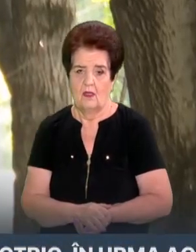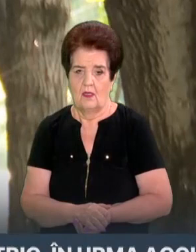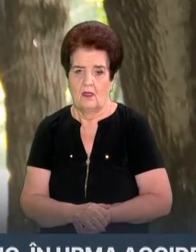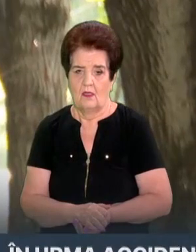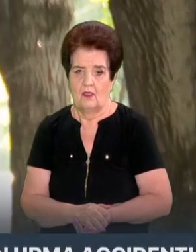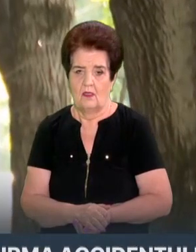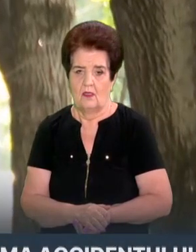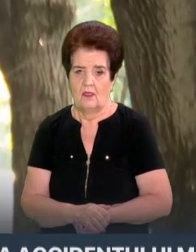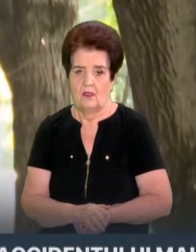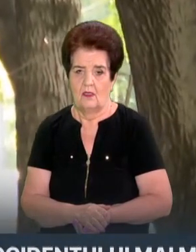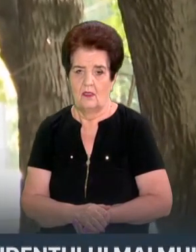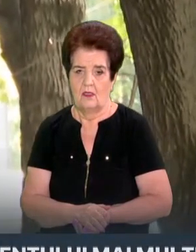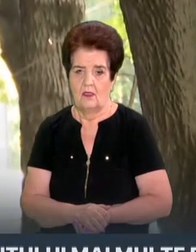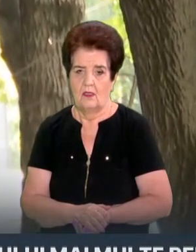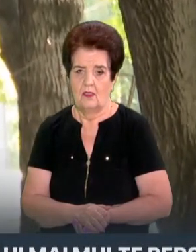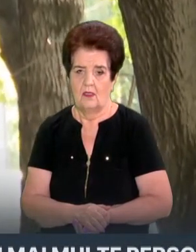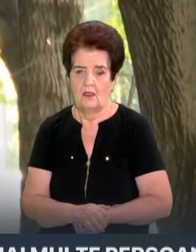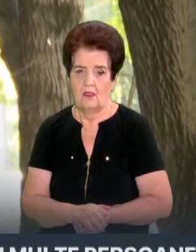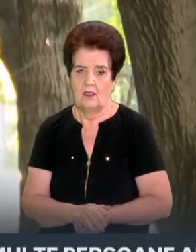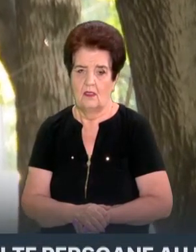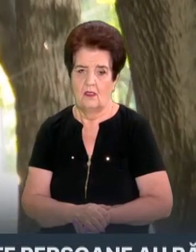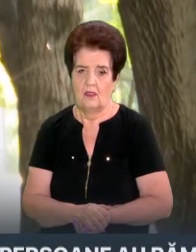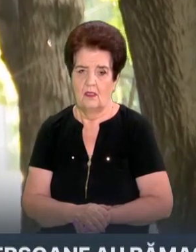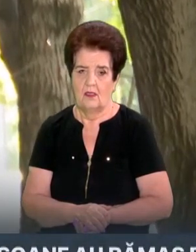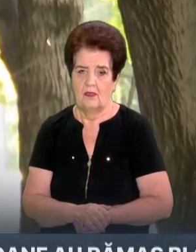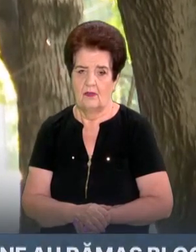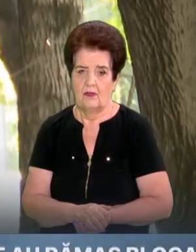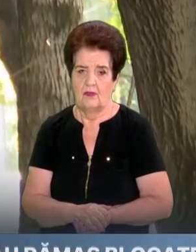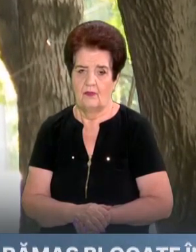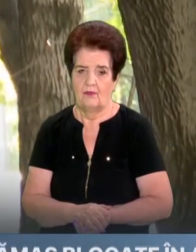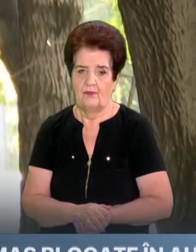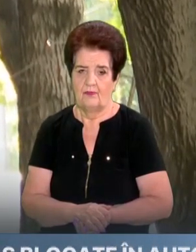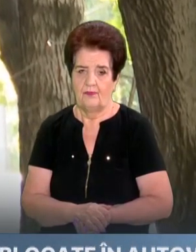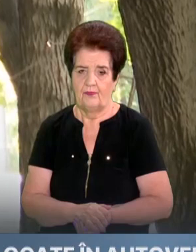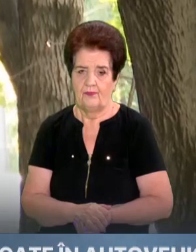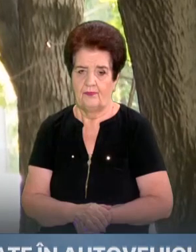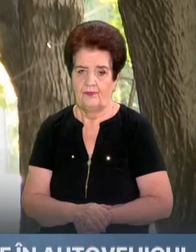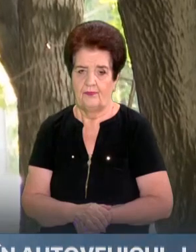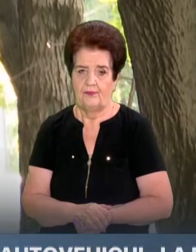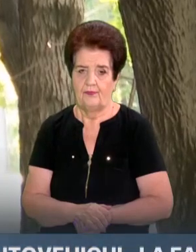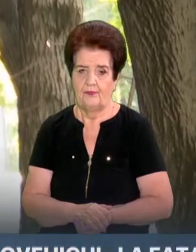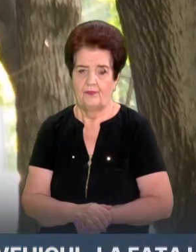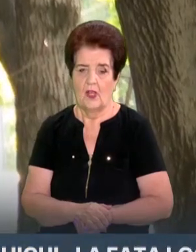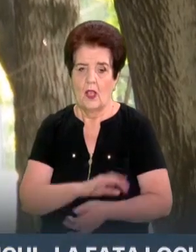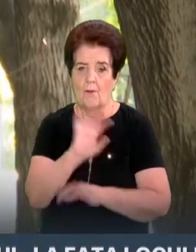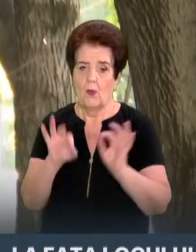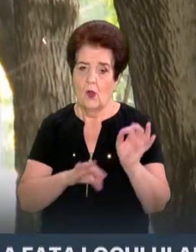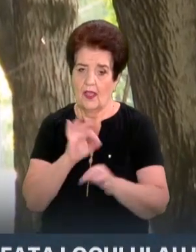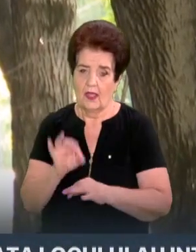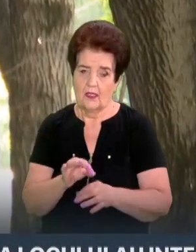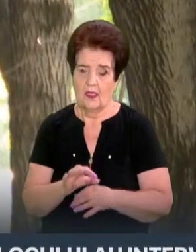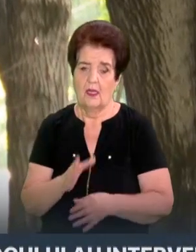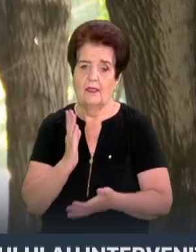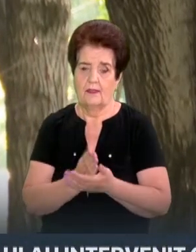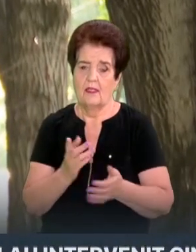different kinds of projects being inaugurated today. Some with very direct benefits, some with more indirect. Proiectele inaugurate sunt